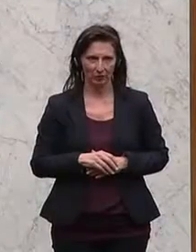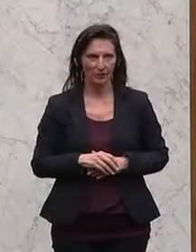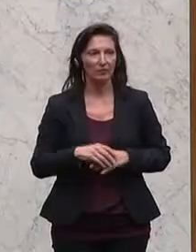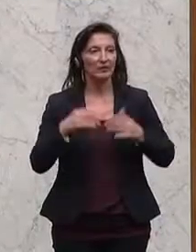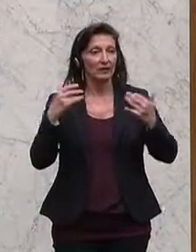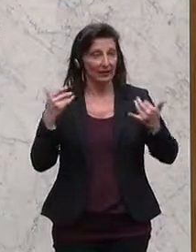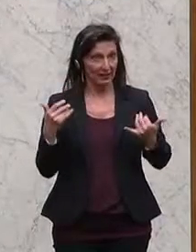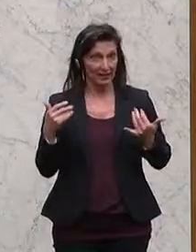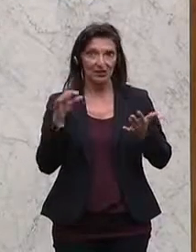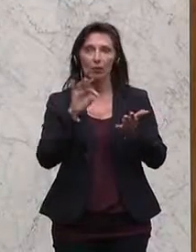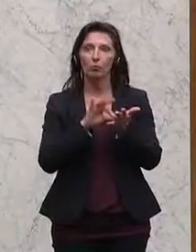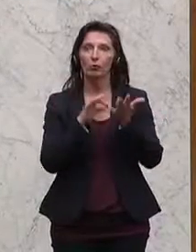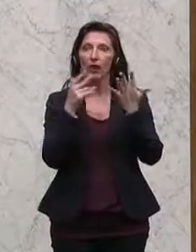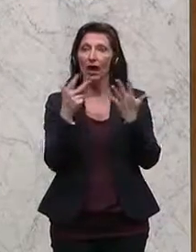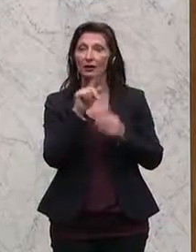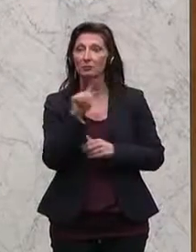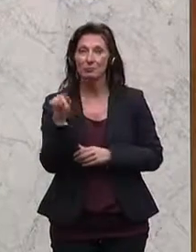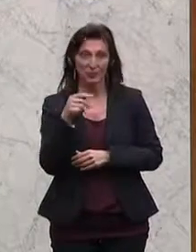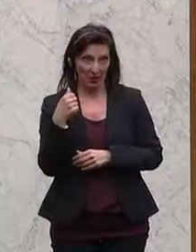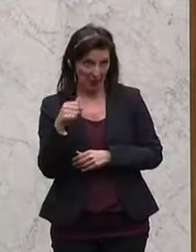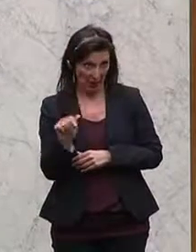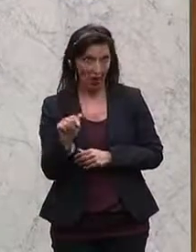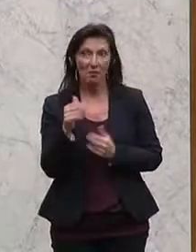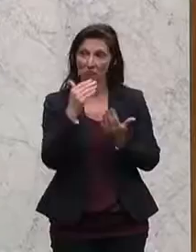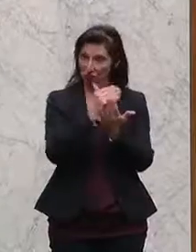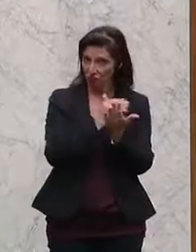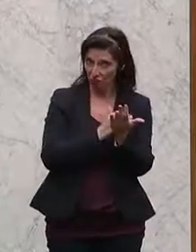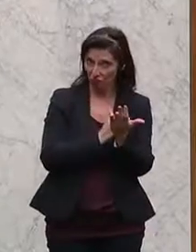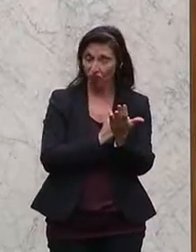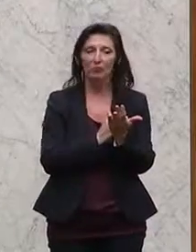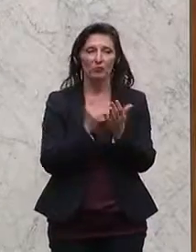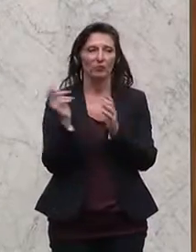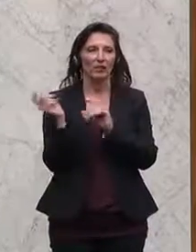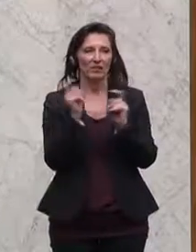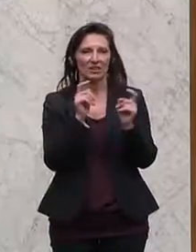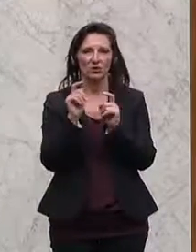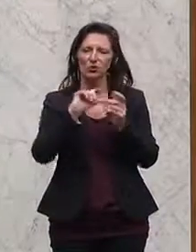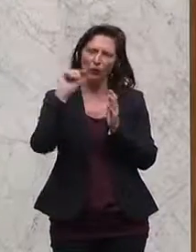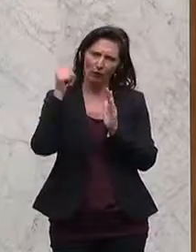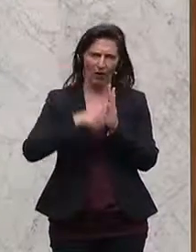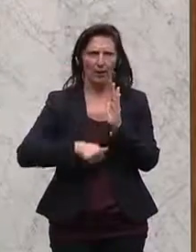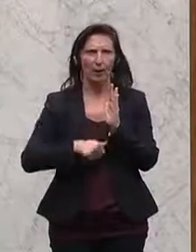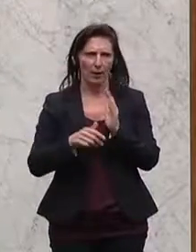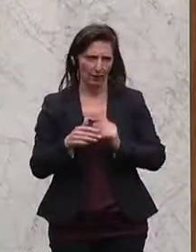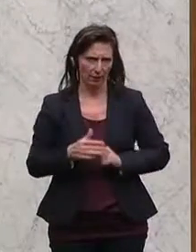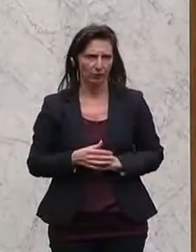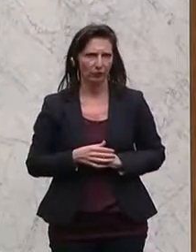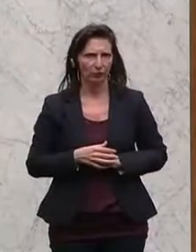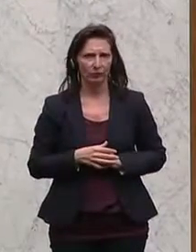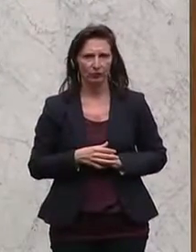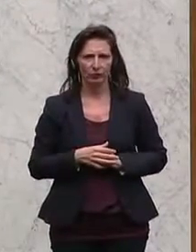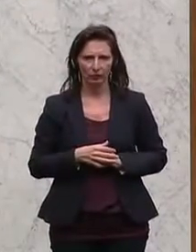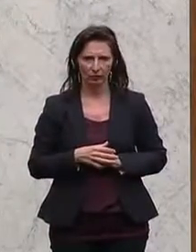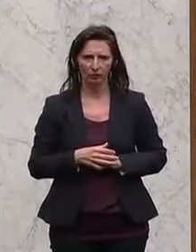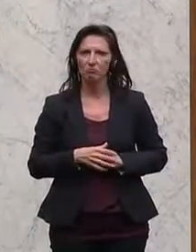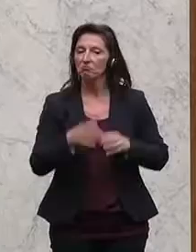Wir gelangen nun zu den Punkten 8 bis 11 der Tagesordnung. Über welche und bei den Punkten 8 bis 11 der Tagesordnung geht es um ein